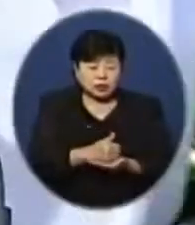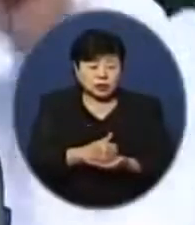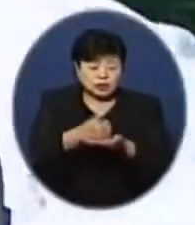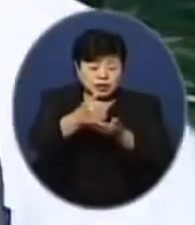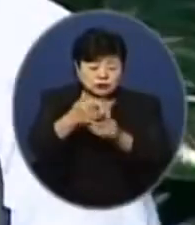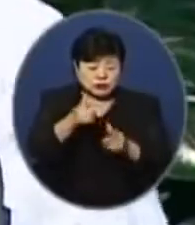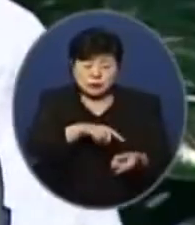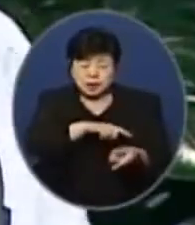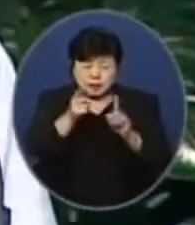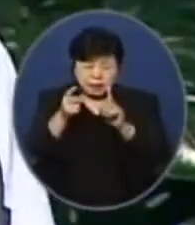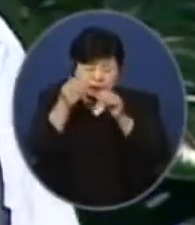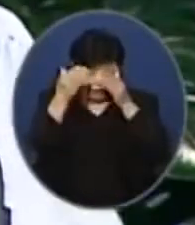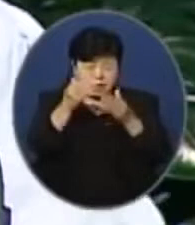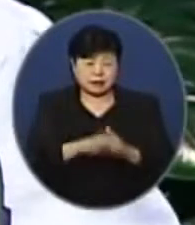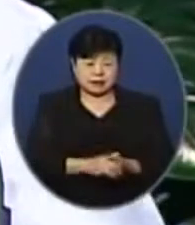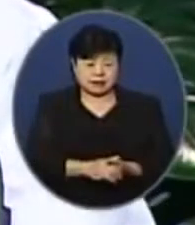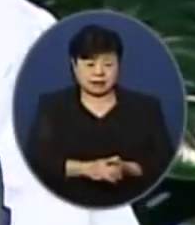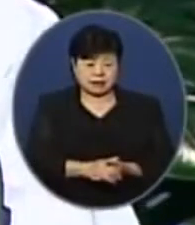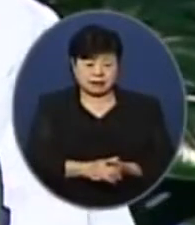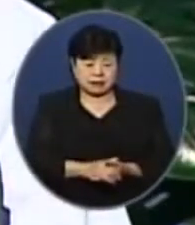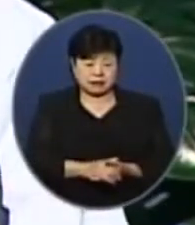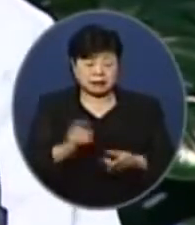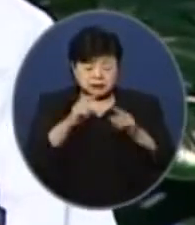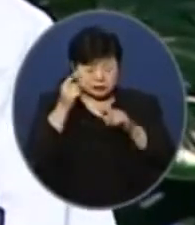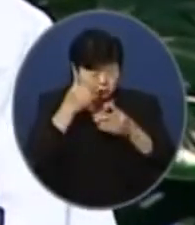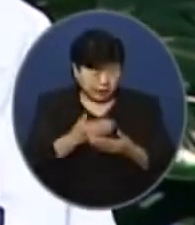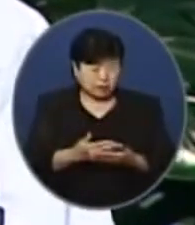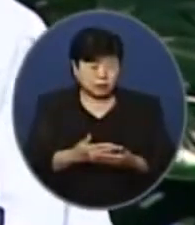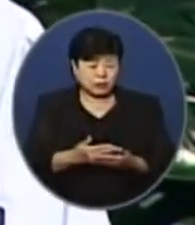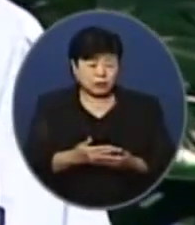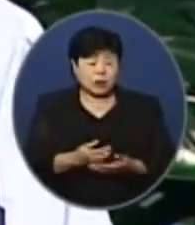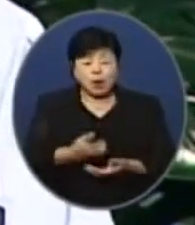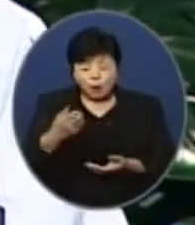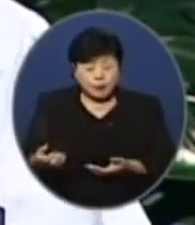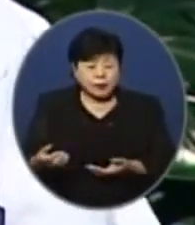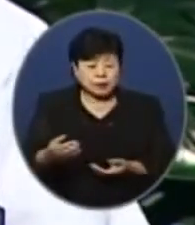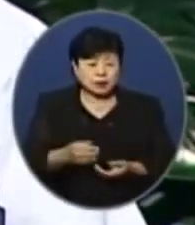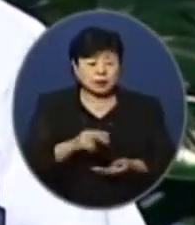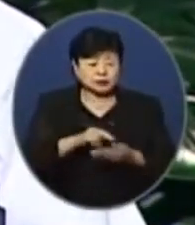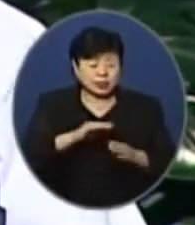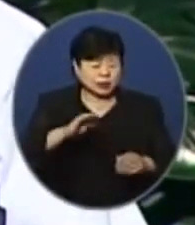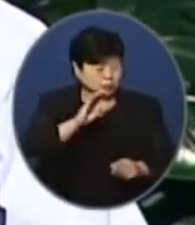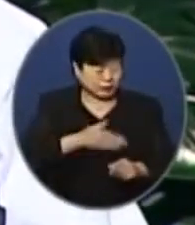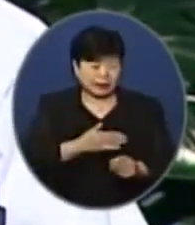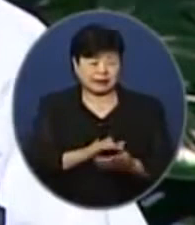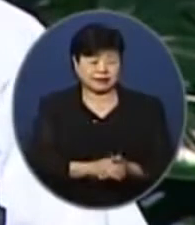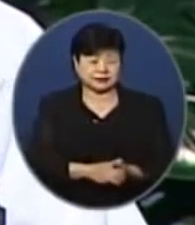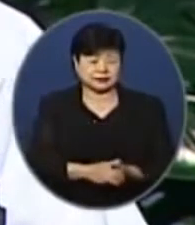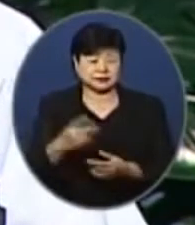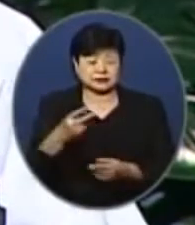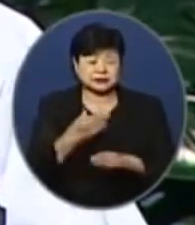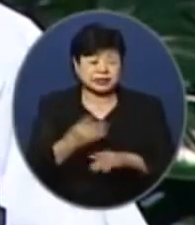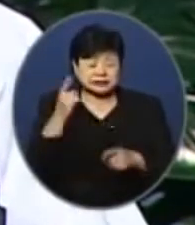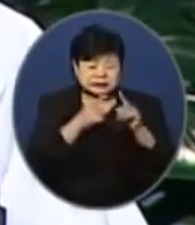예수님을 바라보시기 바랍니다. 여러분, 교회에서 상처를 입고 다른 교회로 옮겨가면 문제 해결될 것 같지만 그 또 다른